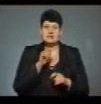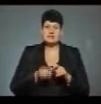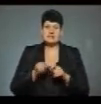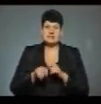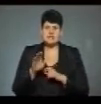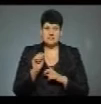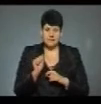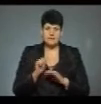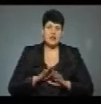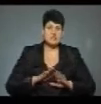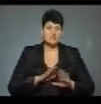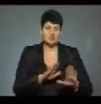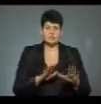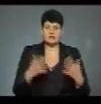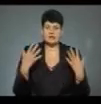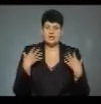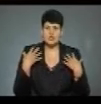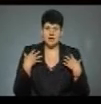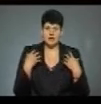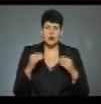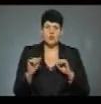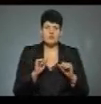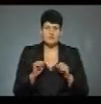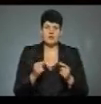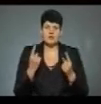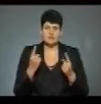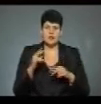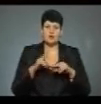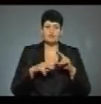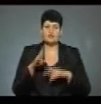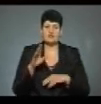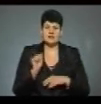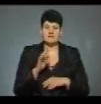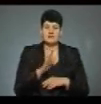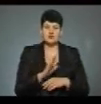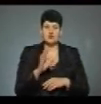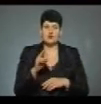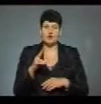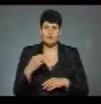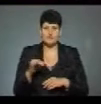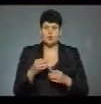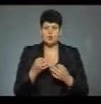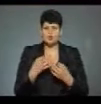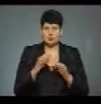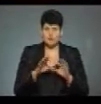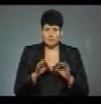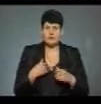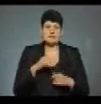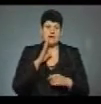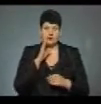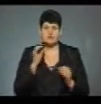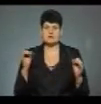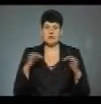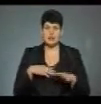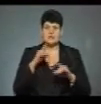А заступник начальника управління капітального будівництва Віктор Соколовський розповів. Ми рано зібралися на нараду